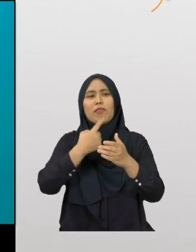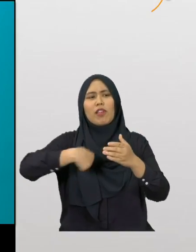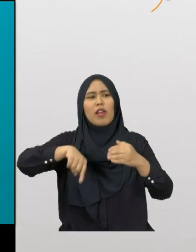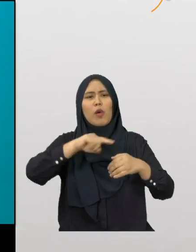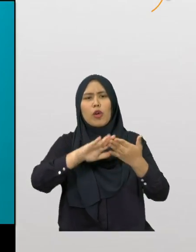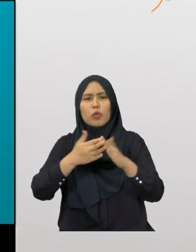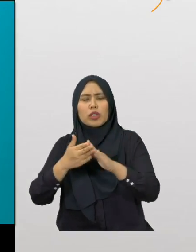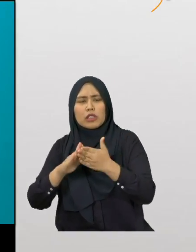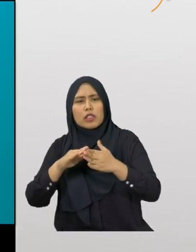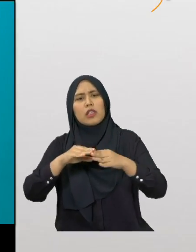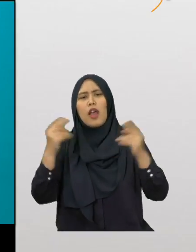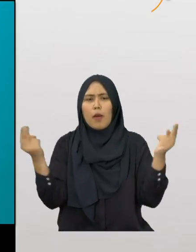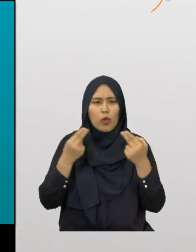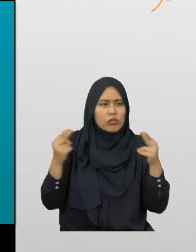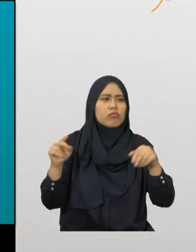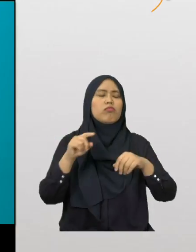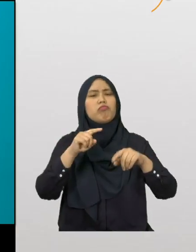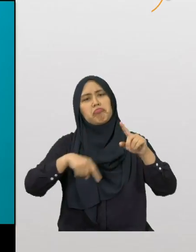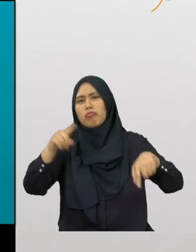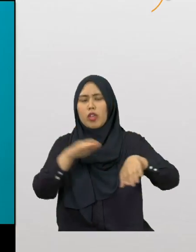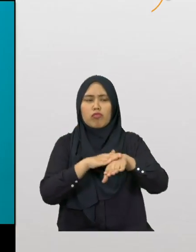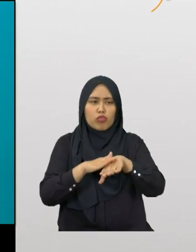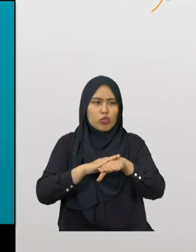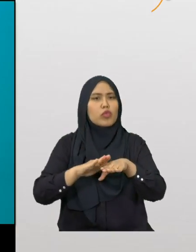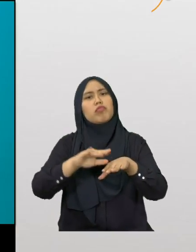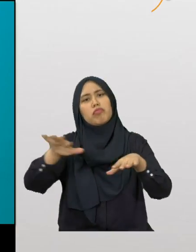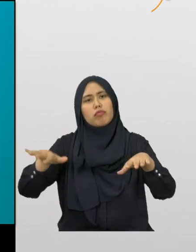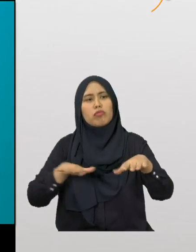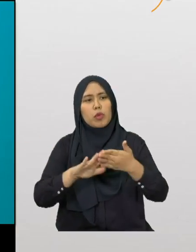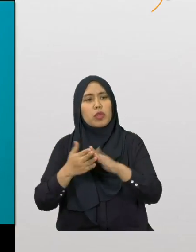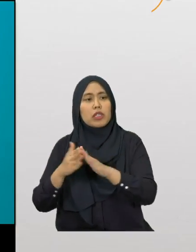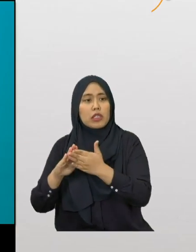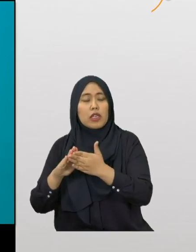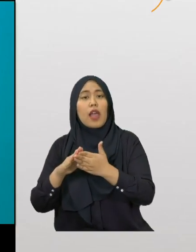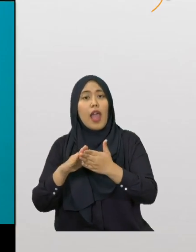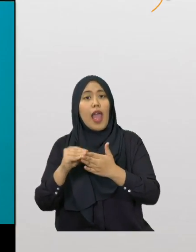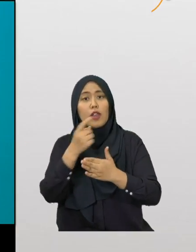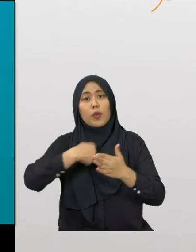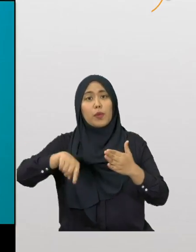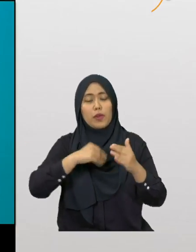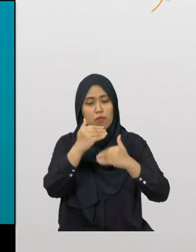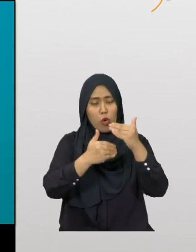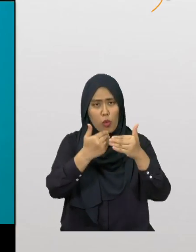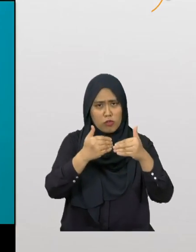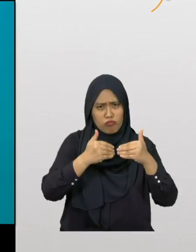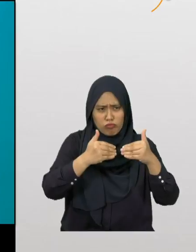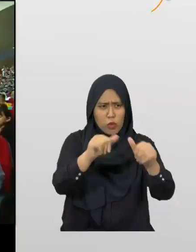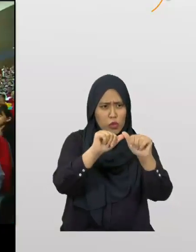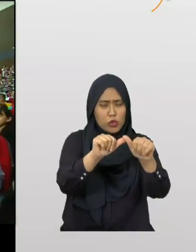kaum multiracial dan berkembang community maju bersama-sama sebagai and satu progress rakyat, as one satu people, Singapura. one Terima kasih.